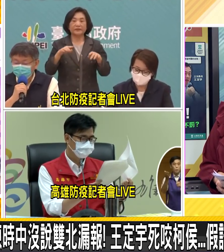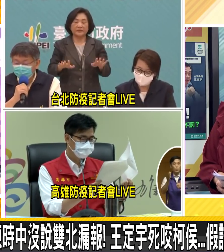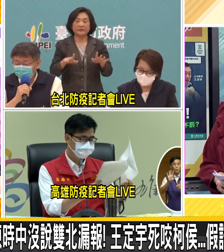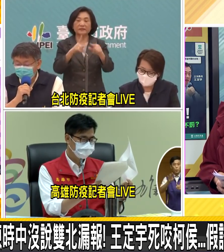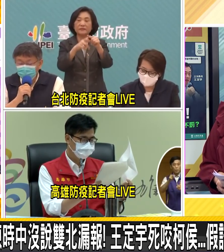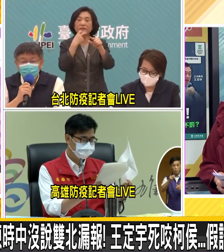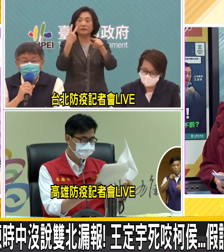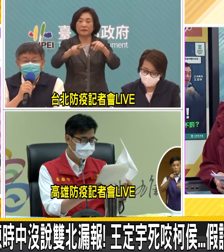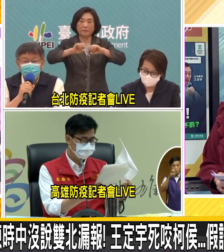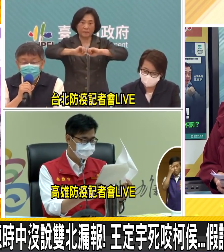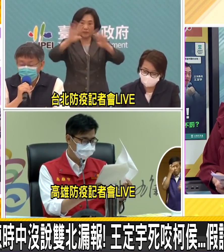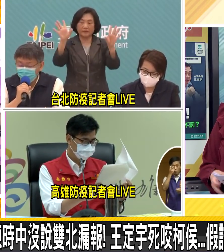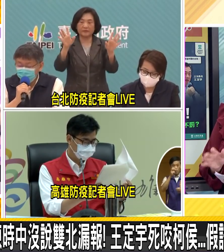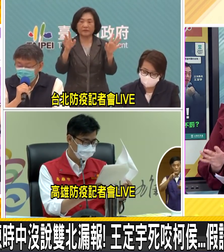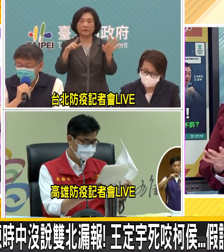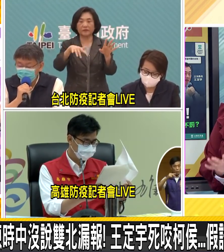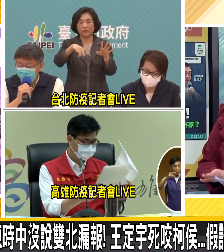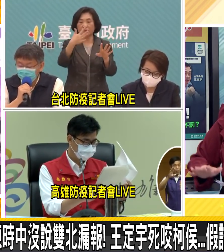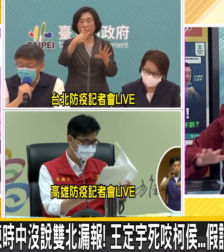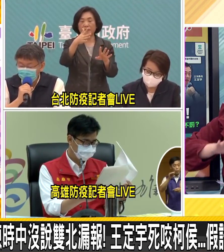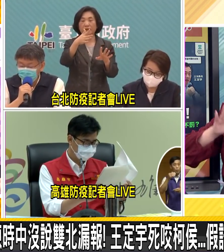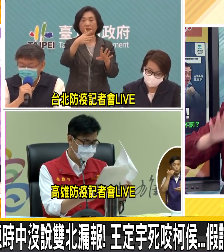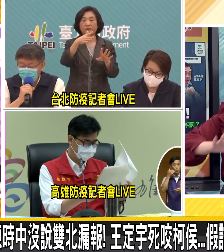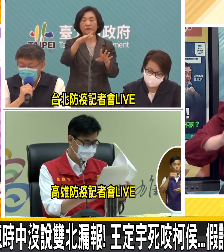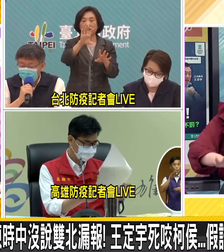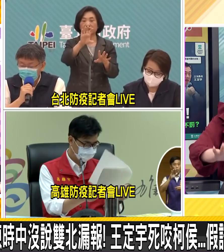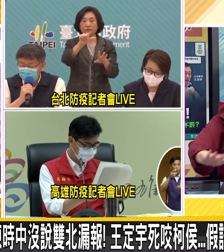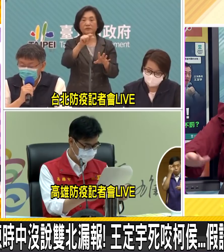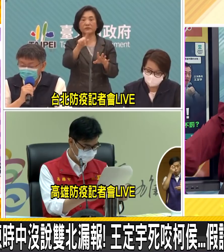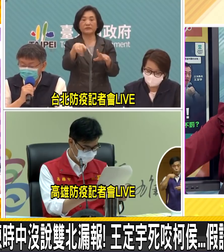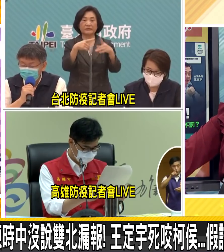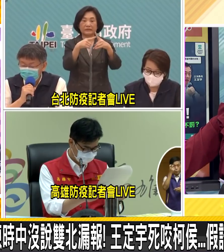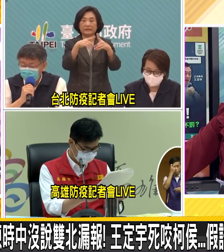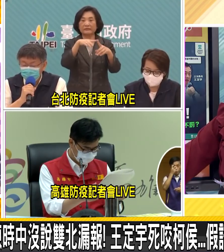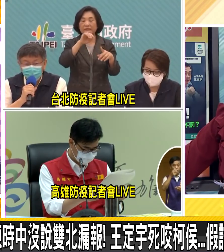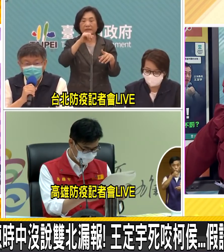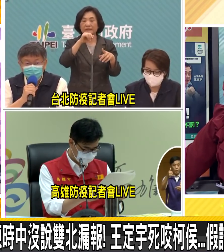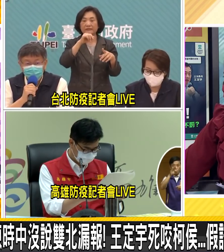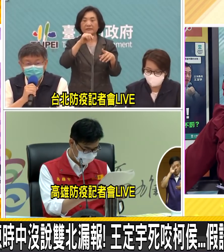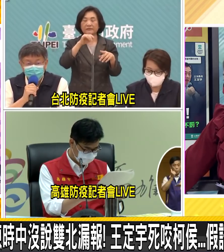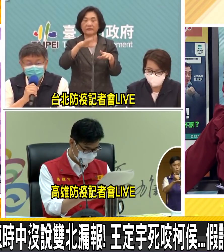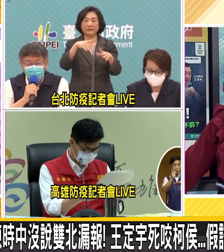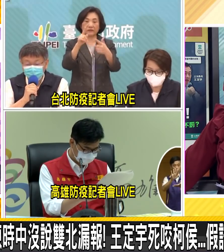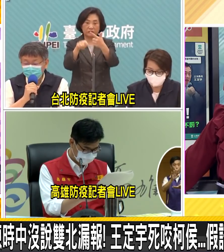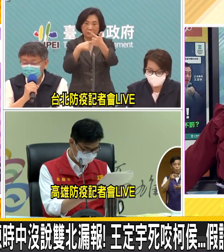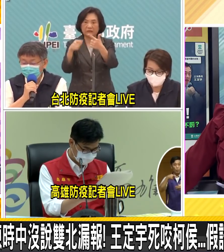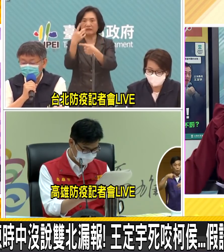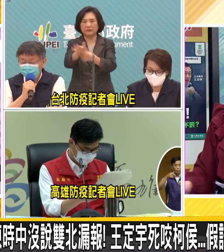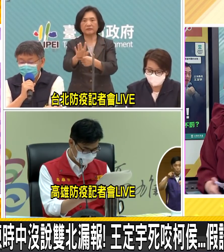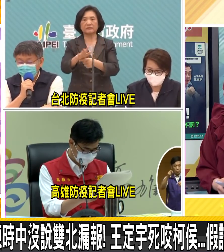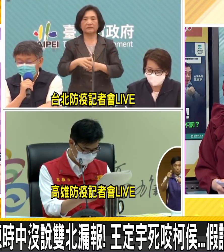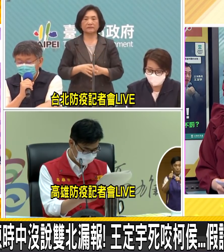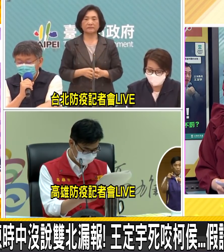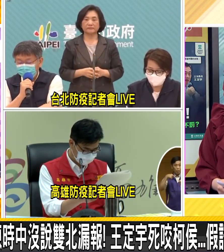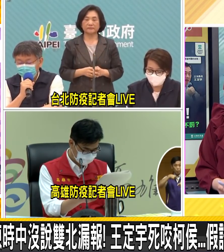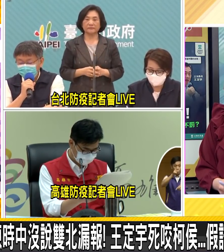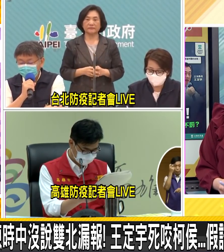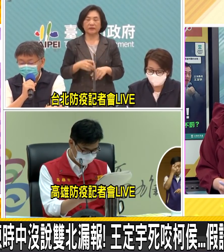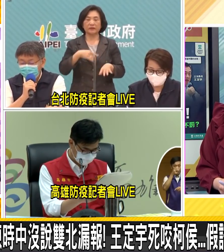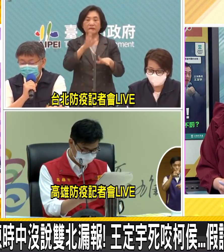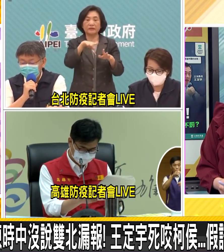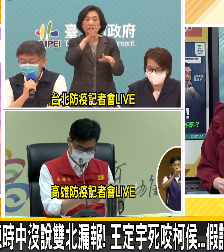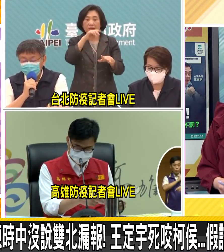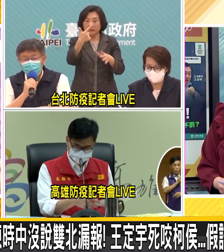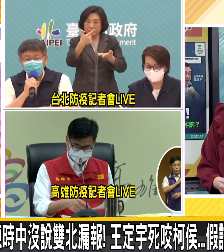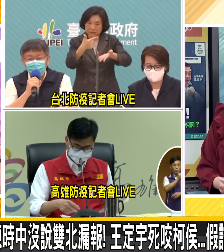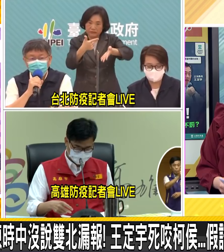这些人吧？ 所以他站出来只是要压制所有要对政府质疑的声音。 王定宇是民进党的立